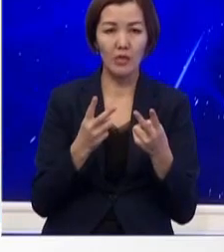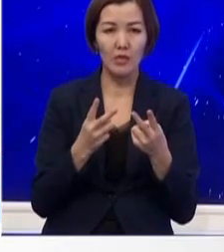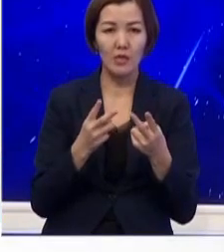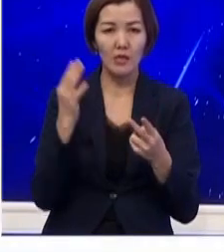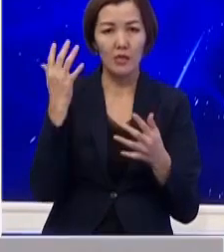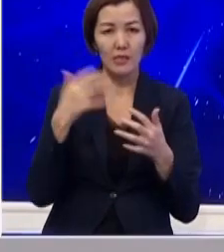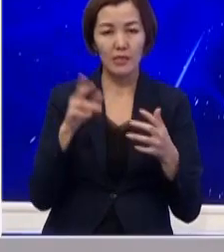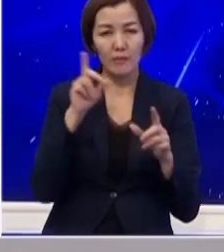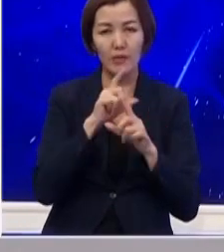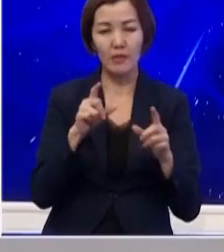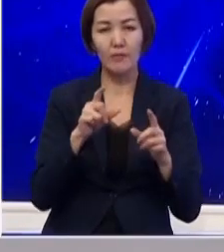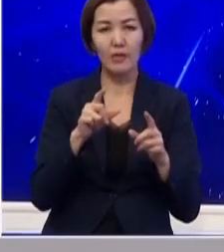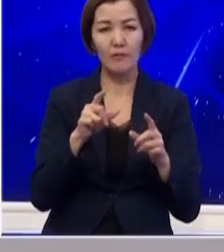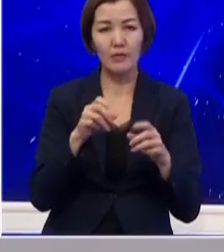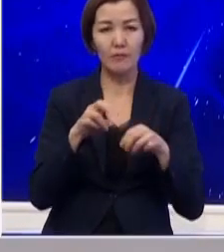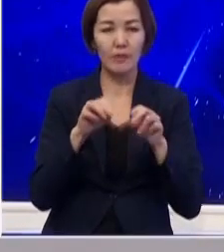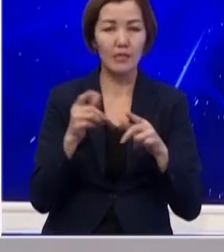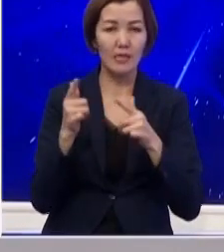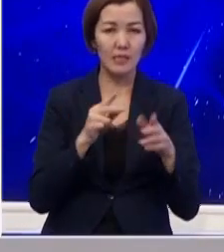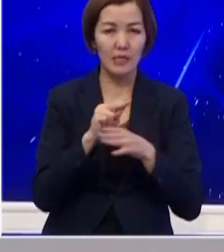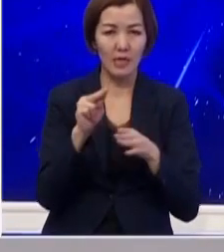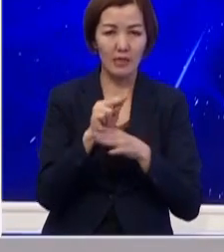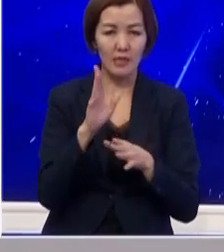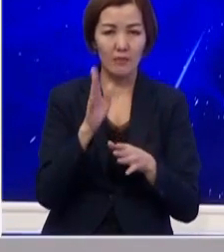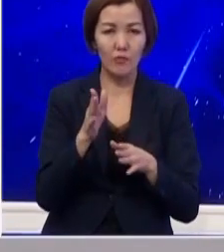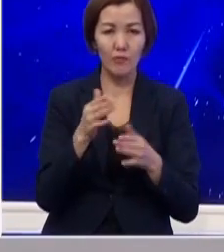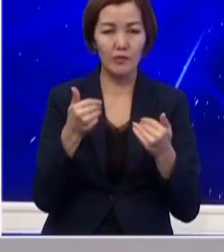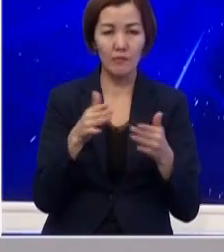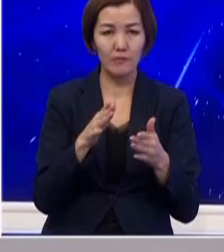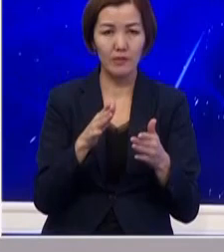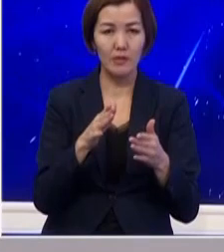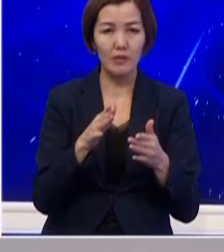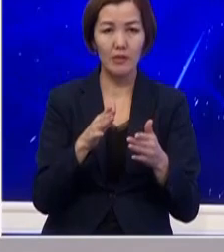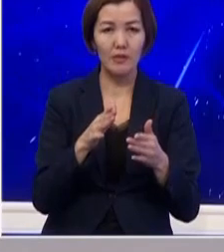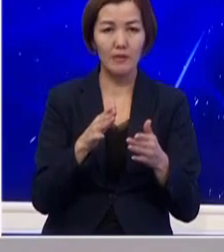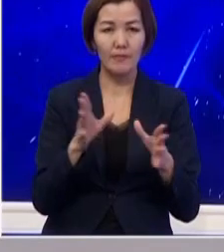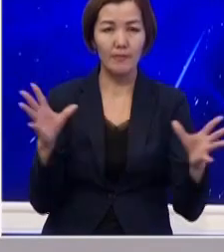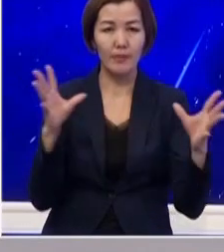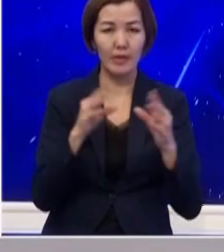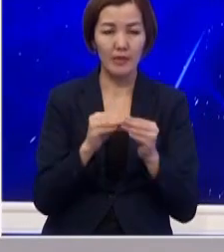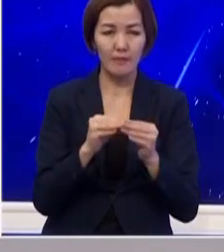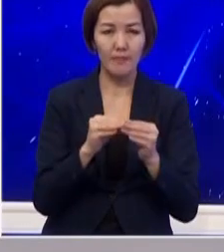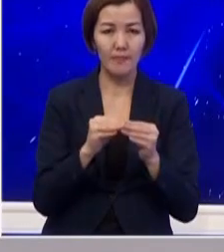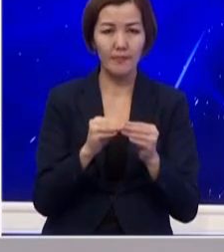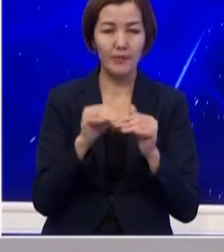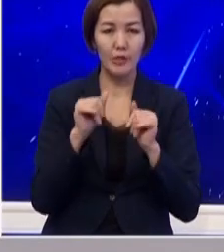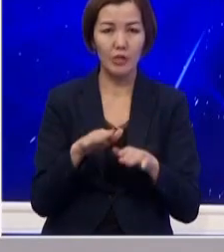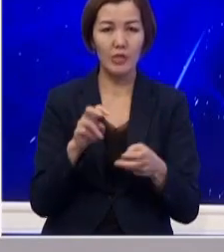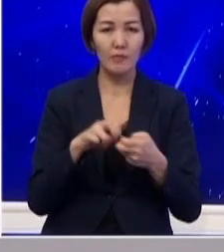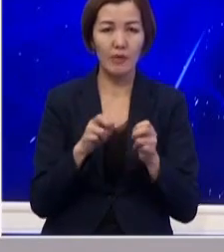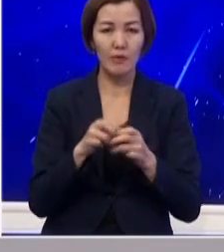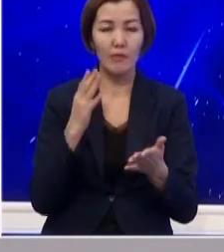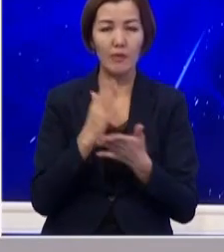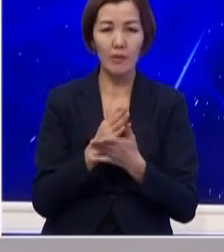мамандар даярлаймыз. Сондықтан осы орта мектеп пен жоғары мектеп бірігіп шешетін мәселелер